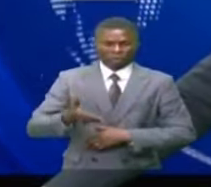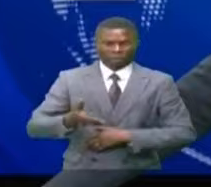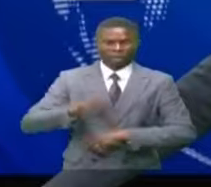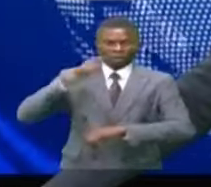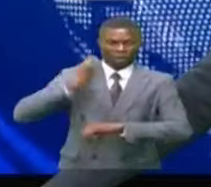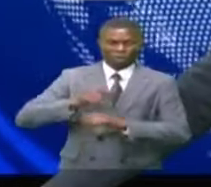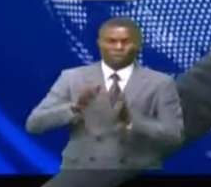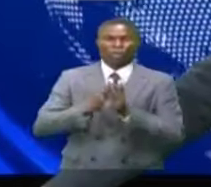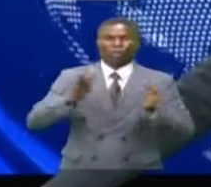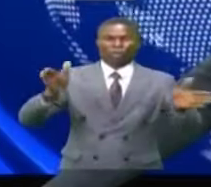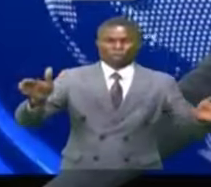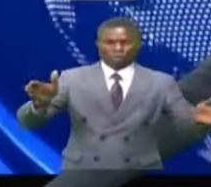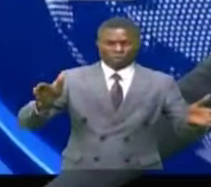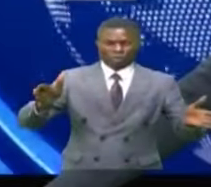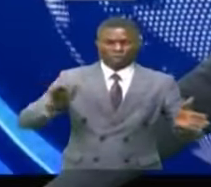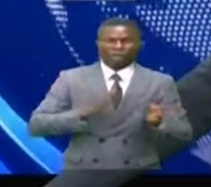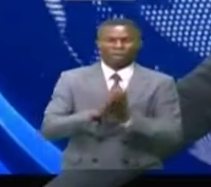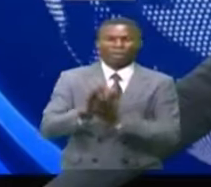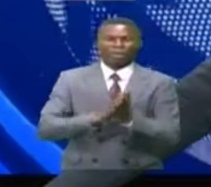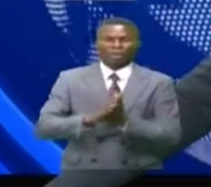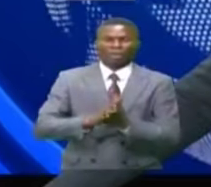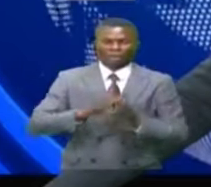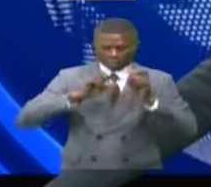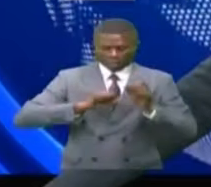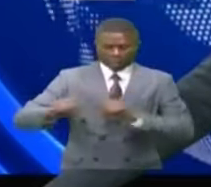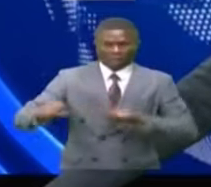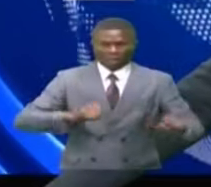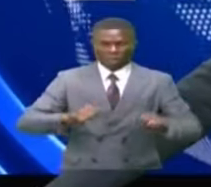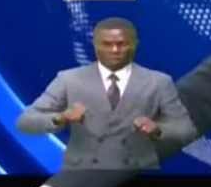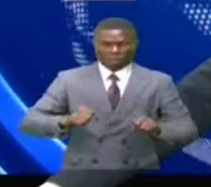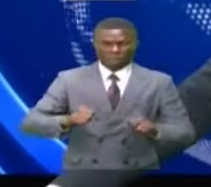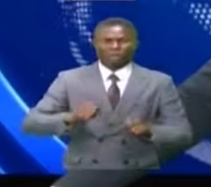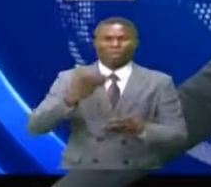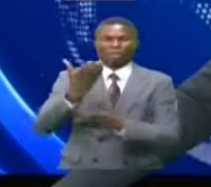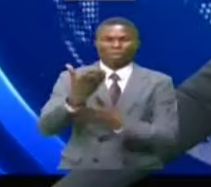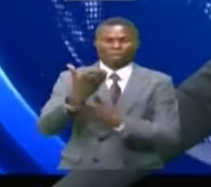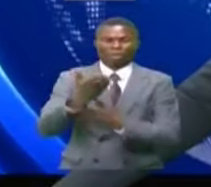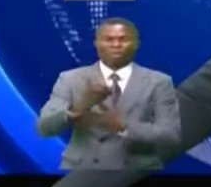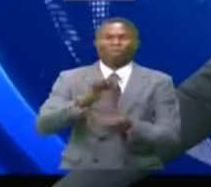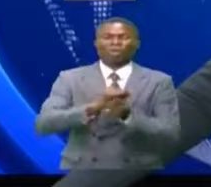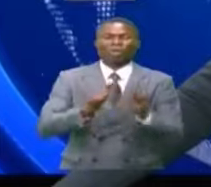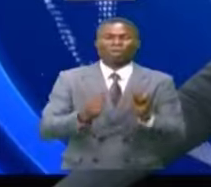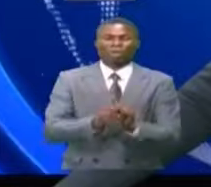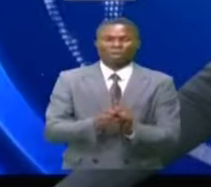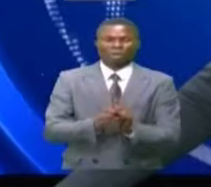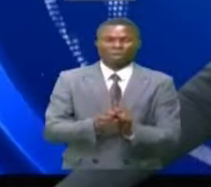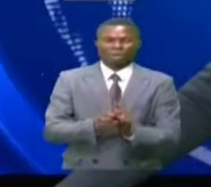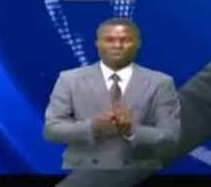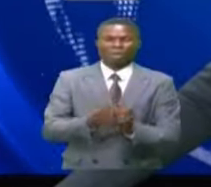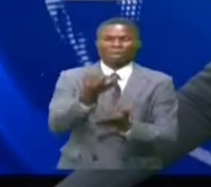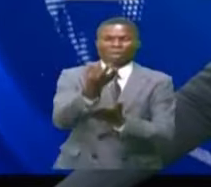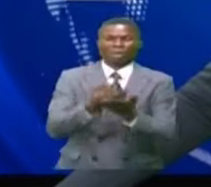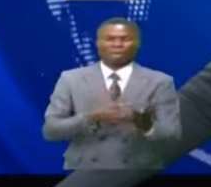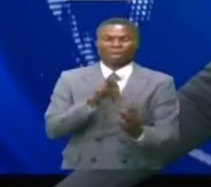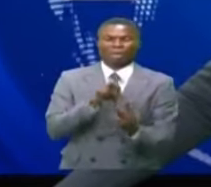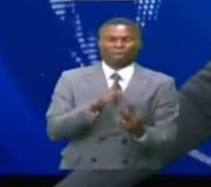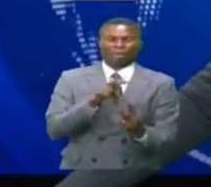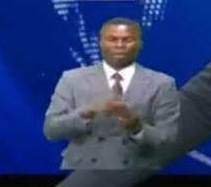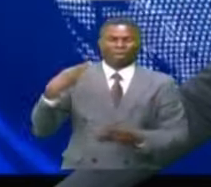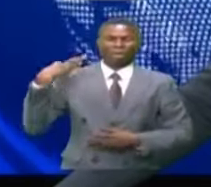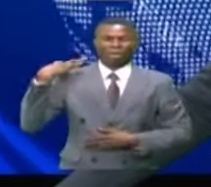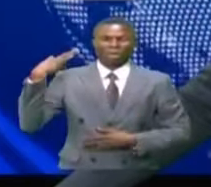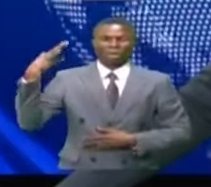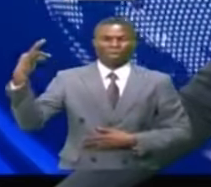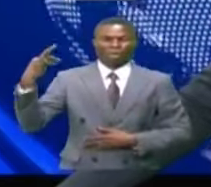audience publique consacrée à l'examen de recours de contentieux de liste provisoire de